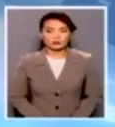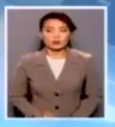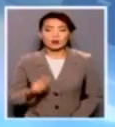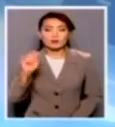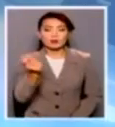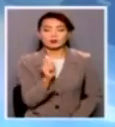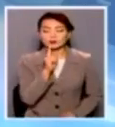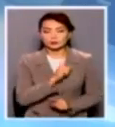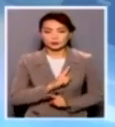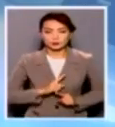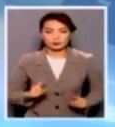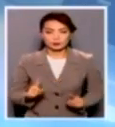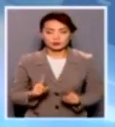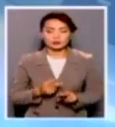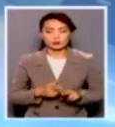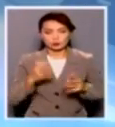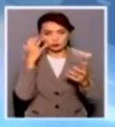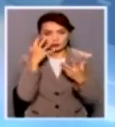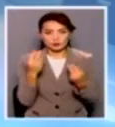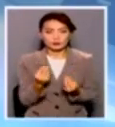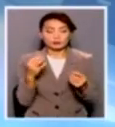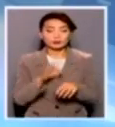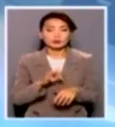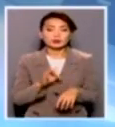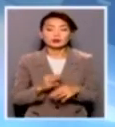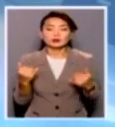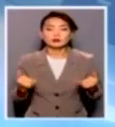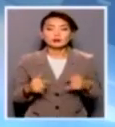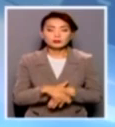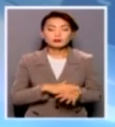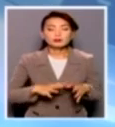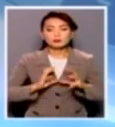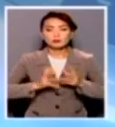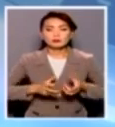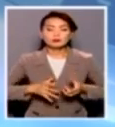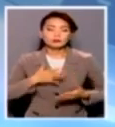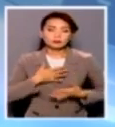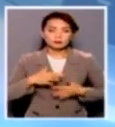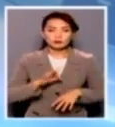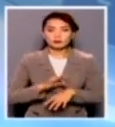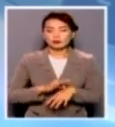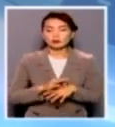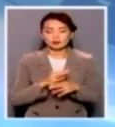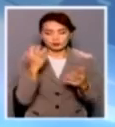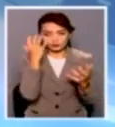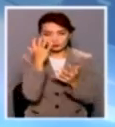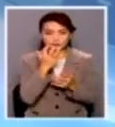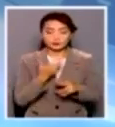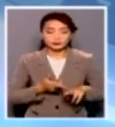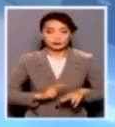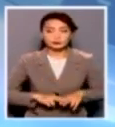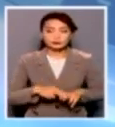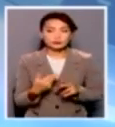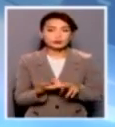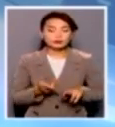Соғыс болмай, мылтық атылмай, қаралы күнді төндірген індет бұл. Әр елді емес, әлемді әбігерге салған көзге көрінбейтін тажал елімізді